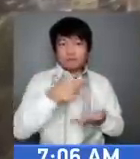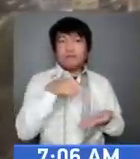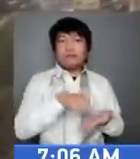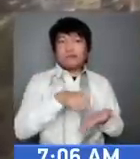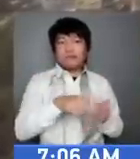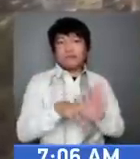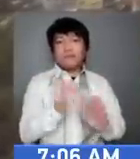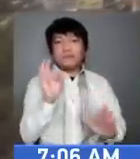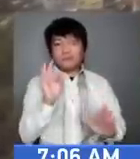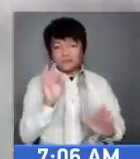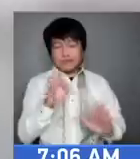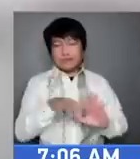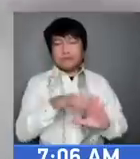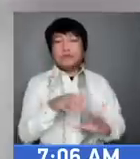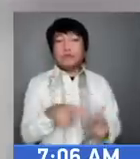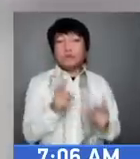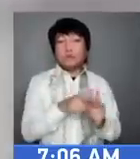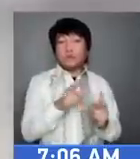James Agustin.